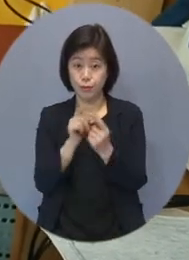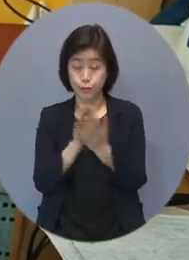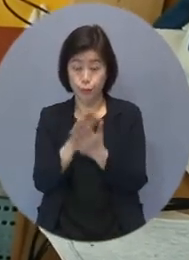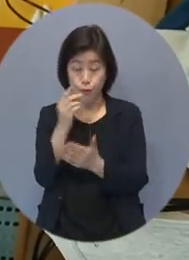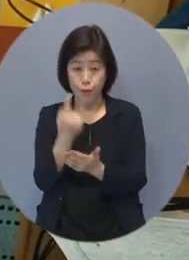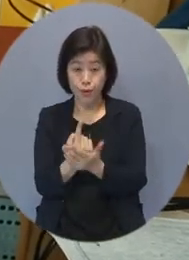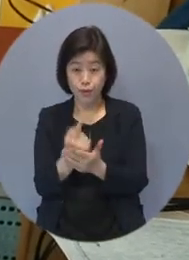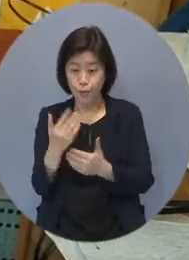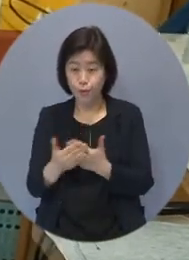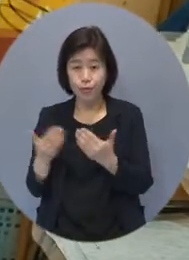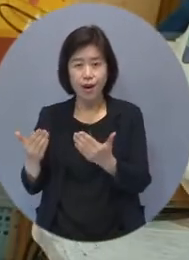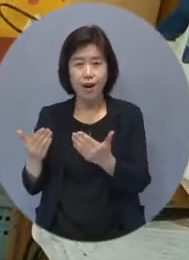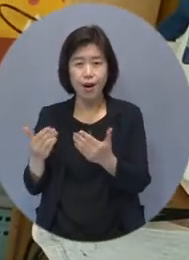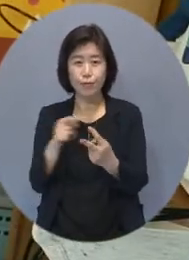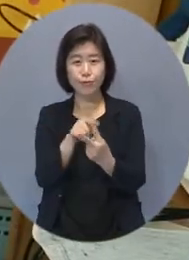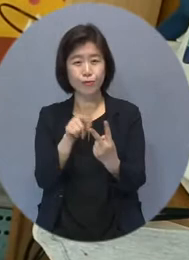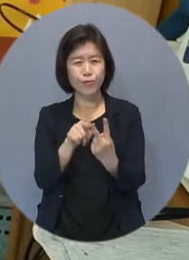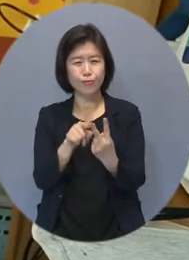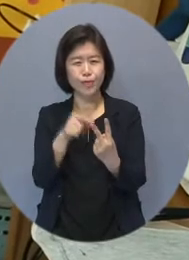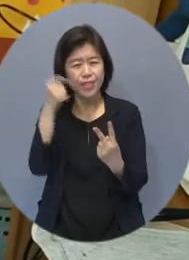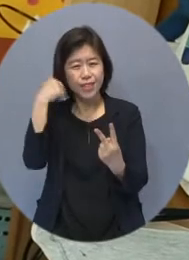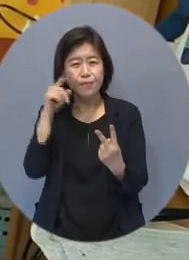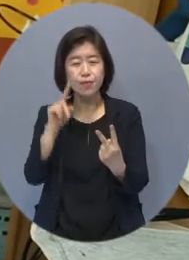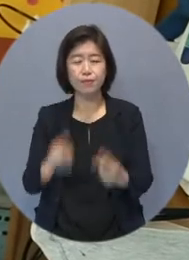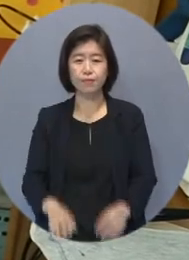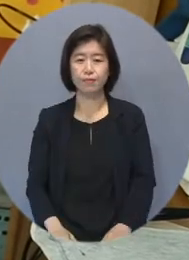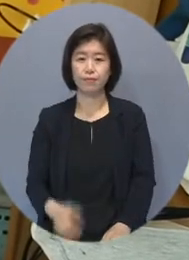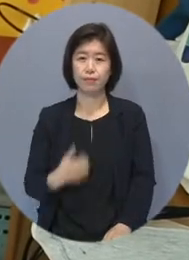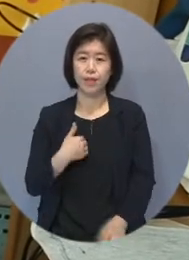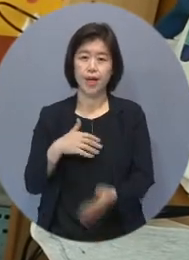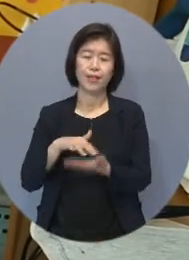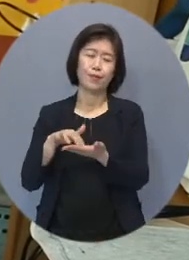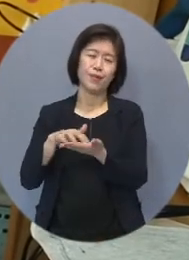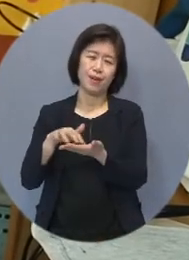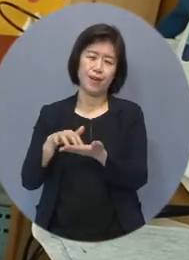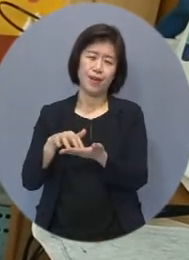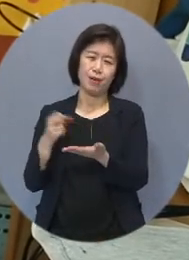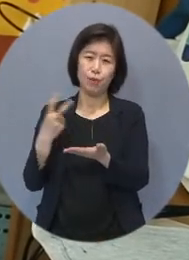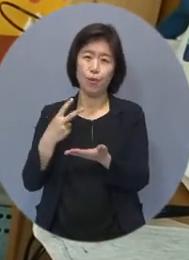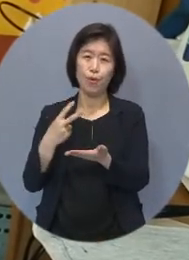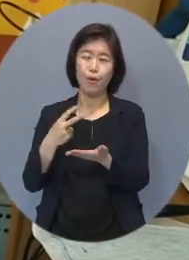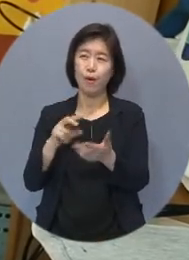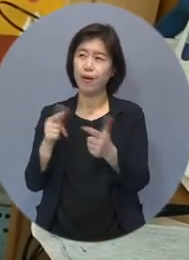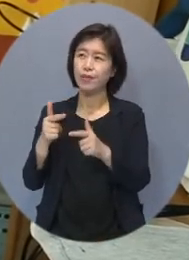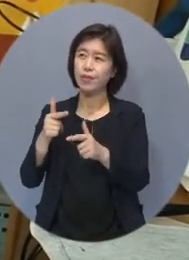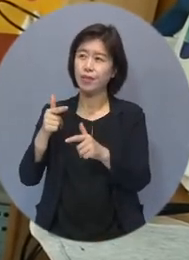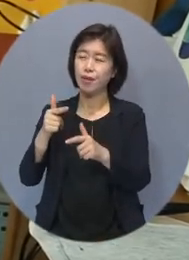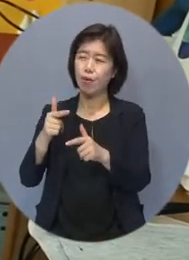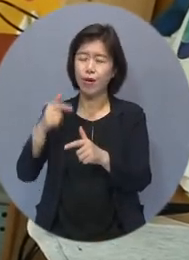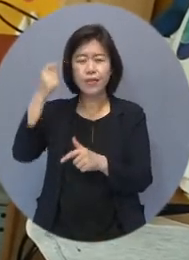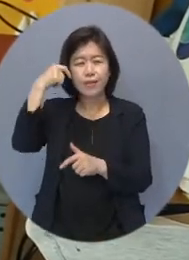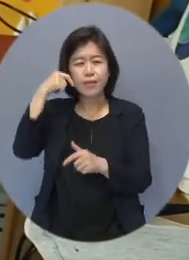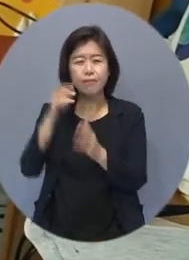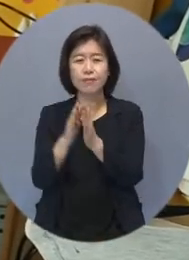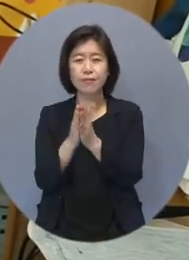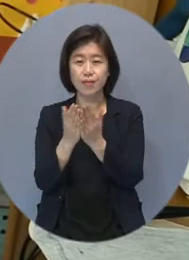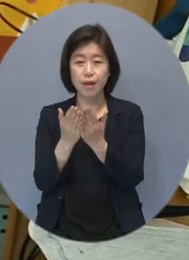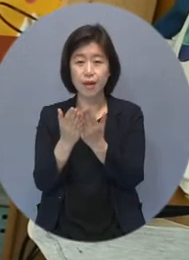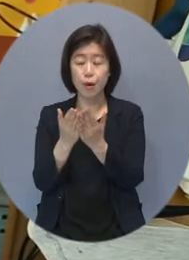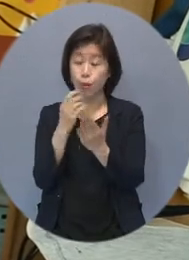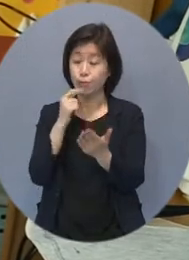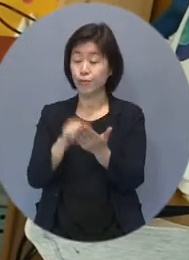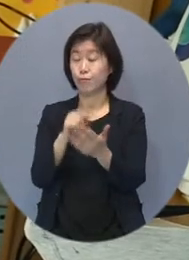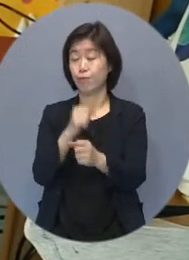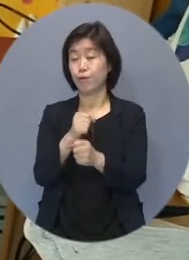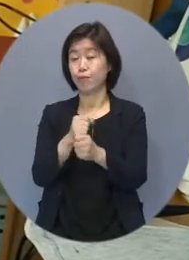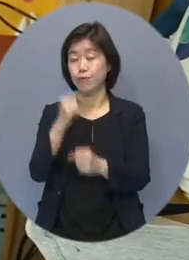네. 해보니까 어땠어요? 그냥 점자 하나 그런 걸 되게 쉽게 만들 줄 알았는데 막상 해보니까 거의 한 권